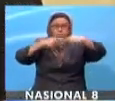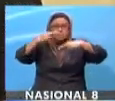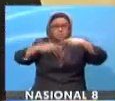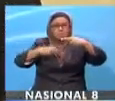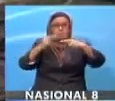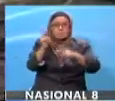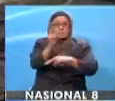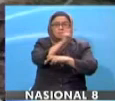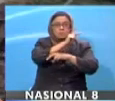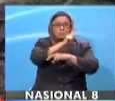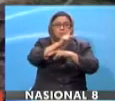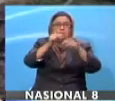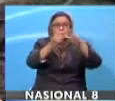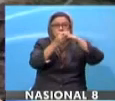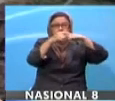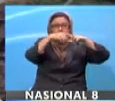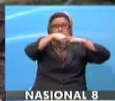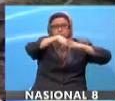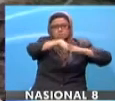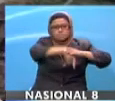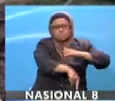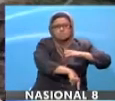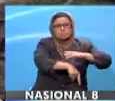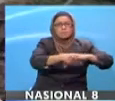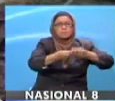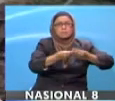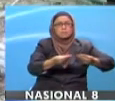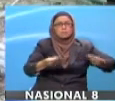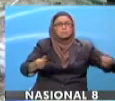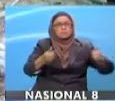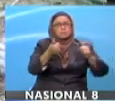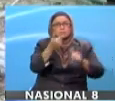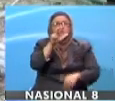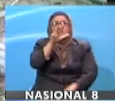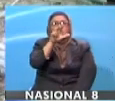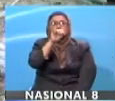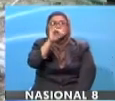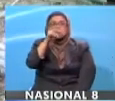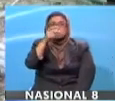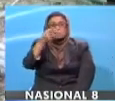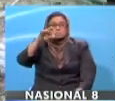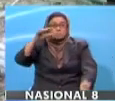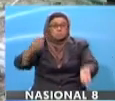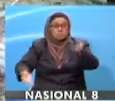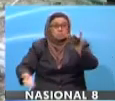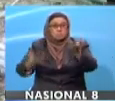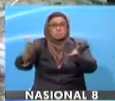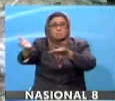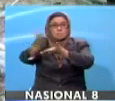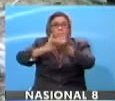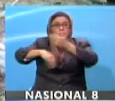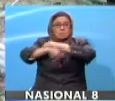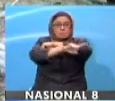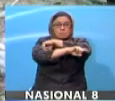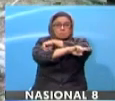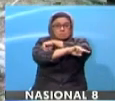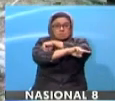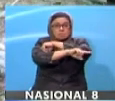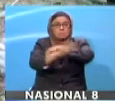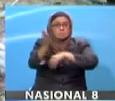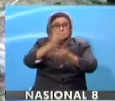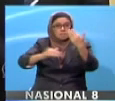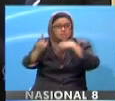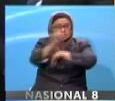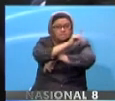dalam tanah sedalam 20 inci. Keadaan itu memungkinkan bahagian ekor bawah sirip pengimbang sebelah kiri dan sirip